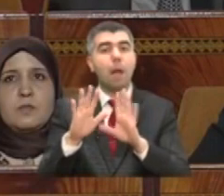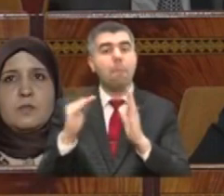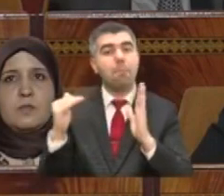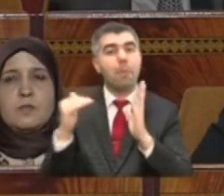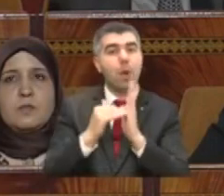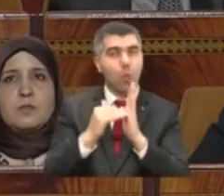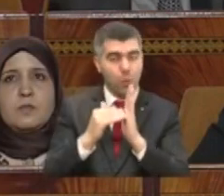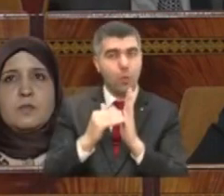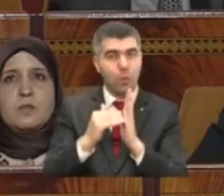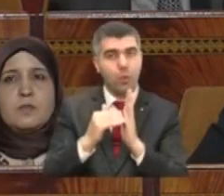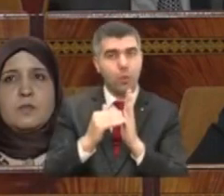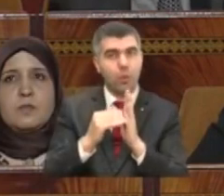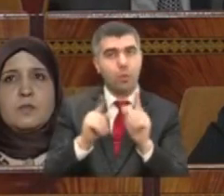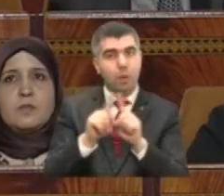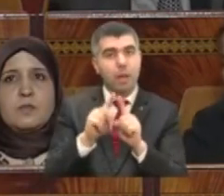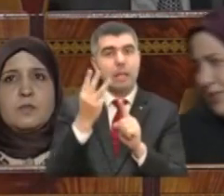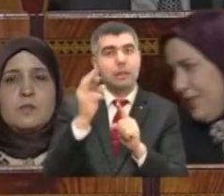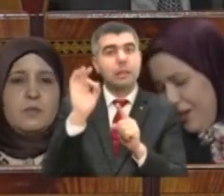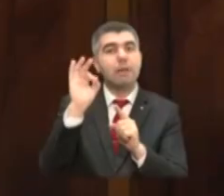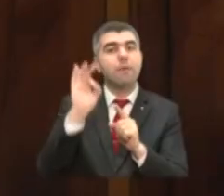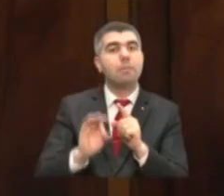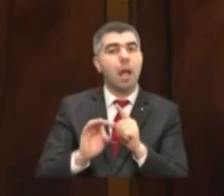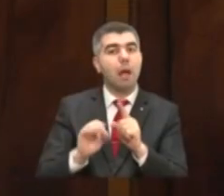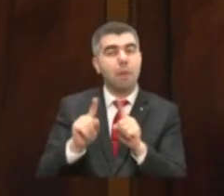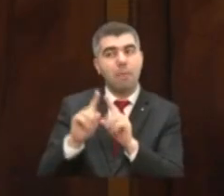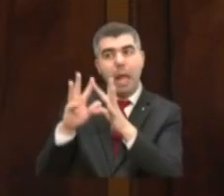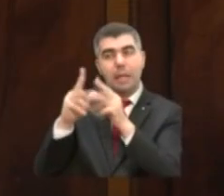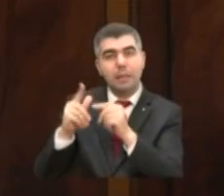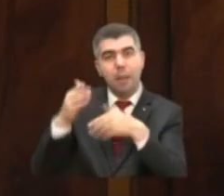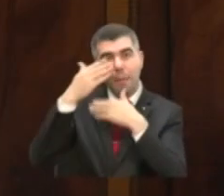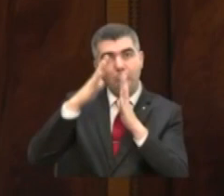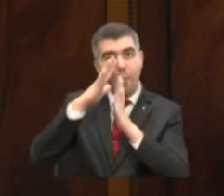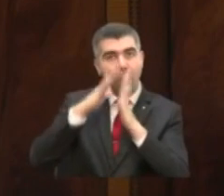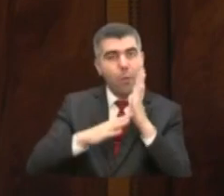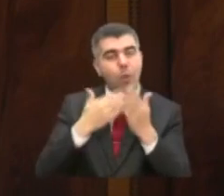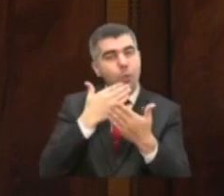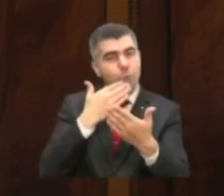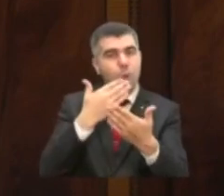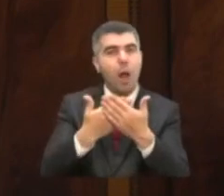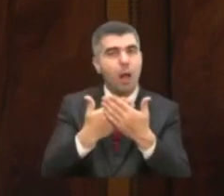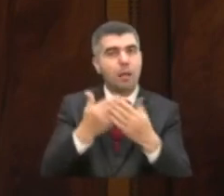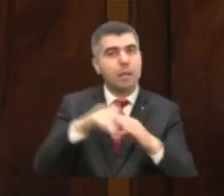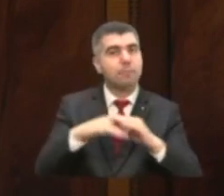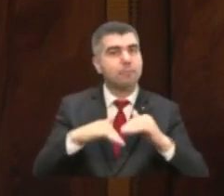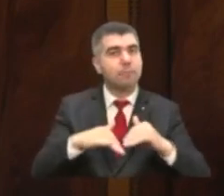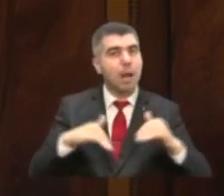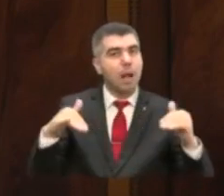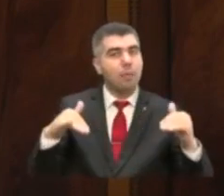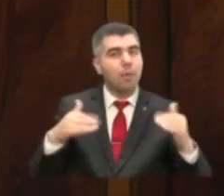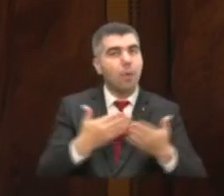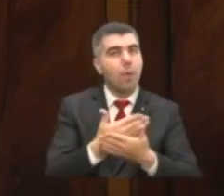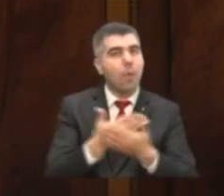السكان، 30% من سكان المغرب. وهذا الورش غادي يكون مهم، وأشكر السيدات والسادة النواب لأنهم، وأيضا